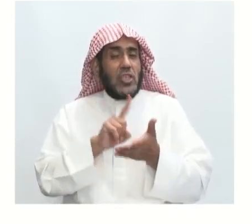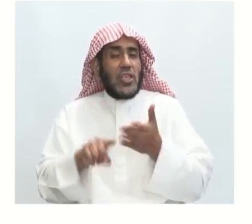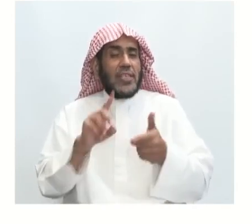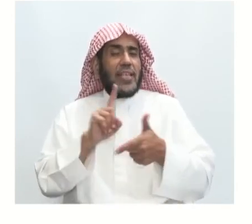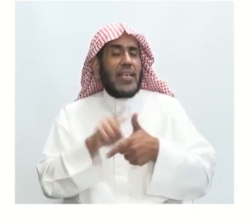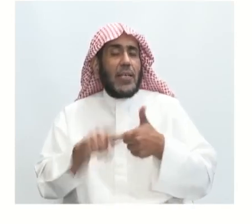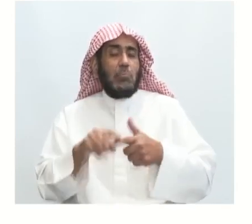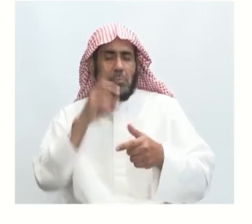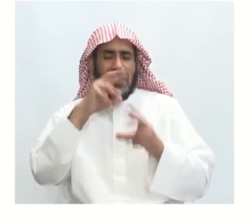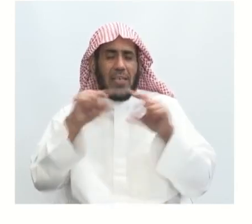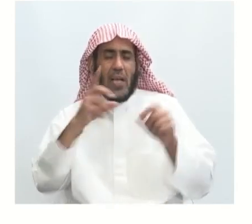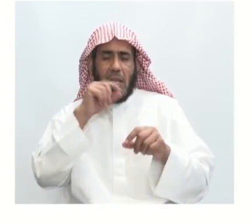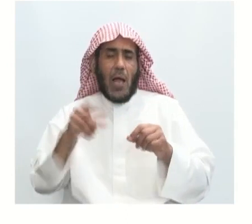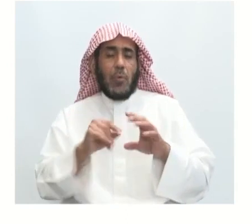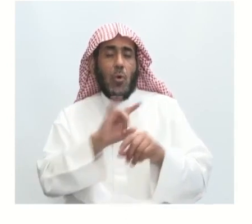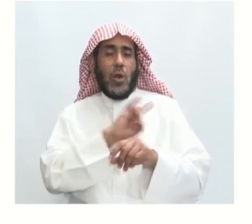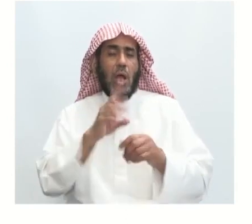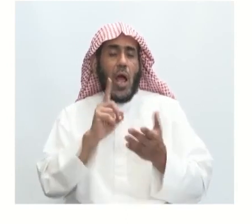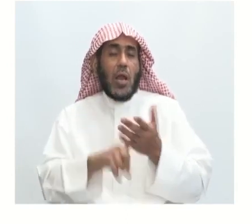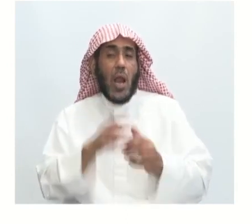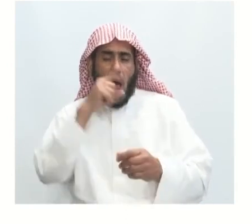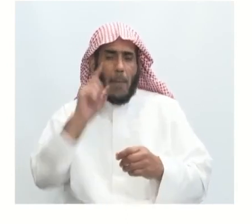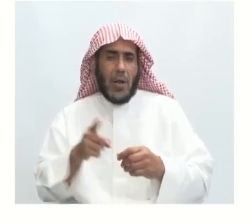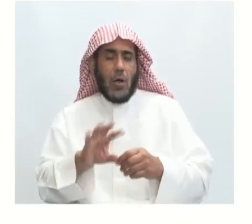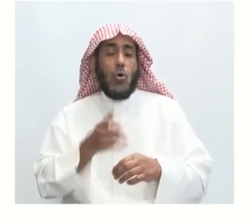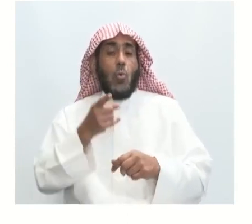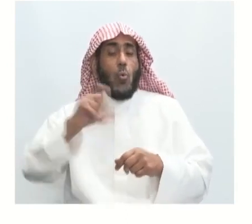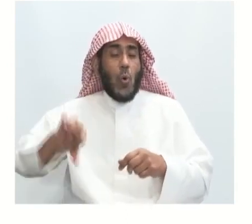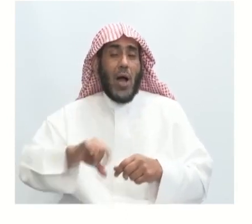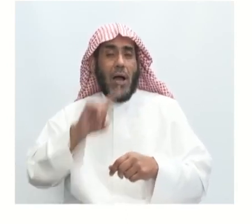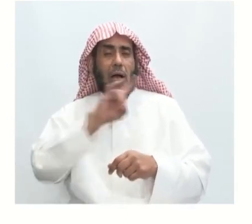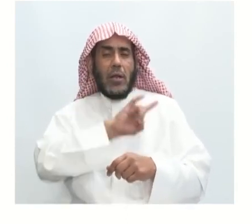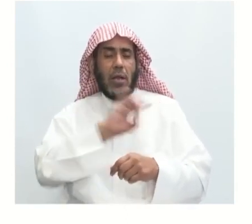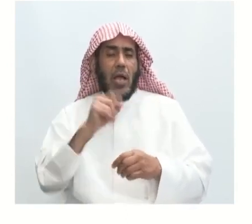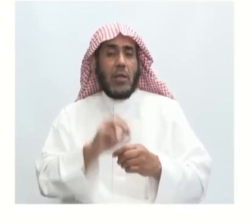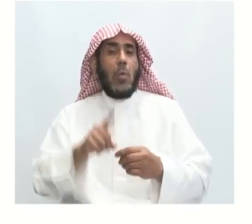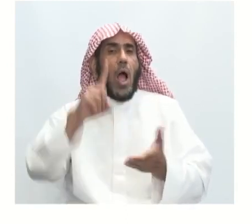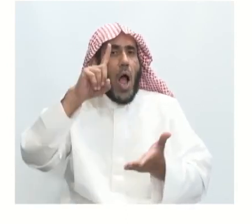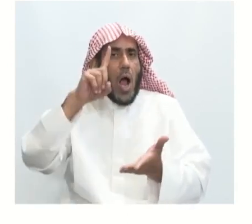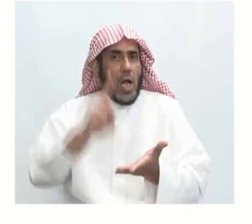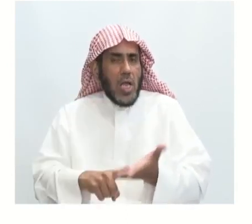في صيغه الامر والنهي يعني ان الامر والنهي حقيقيه